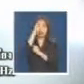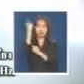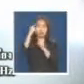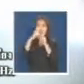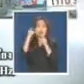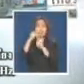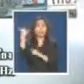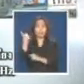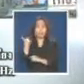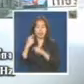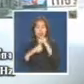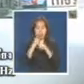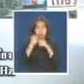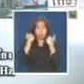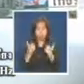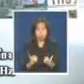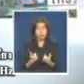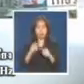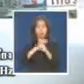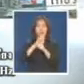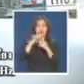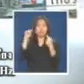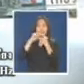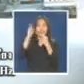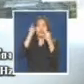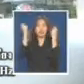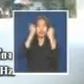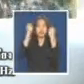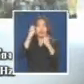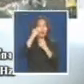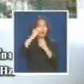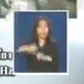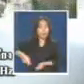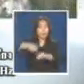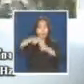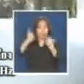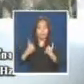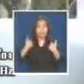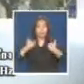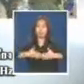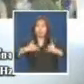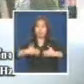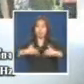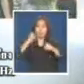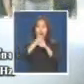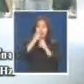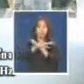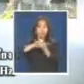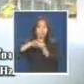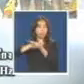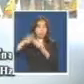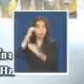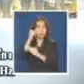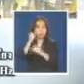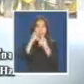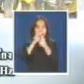ภาพรวมของปีนี้นะครับก็ต้องถือว่าการฉลองเทศกาลสงกรานต์ต่างๆนั้นก็มีความคึกคักแล้วก็เป็นไปด้วยความเรียบร้อยนะครับแต่ว่